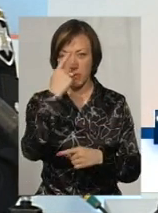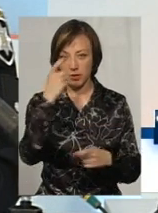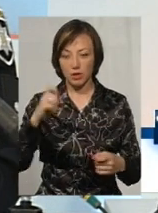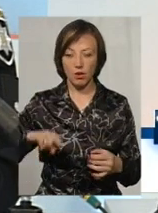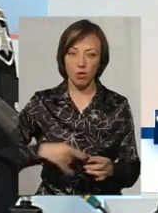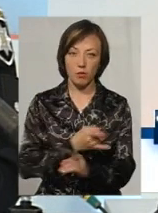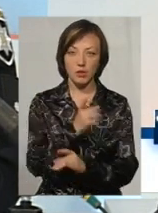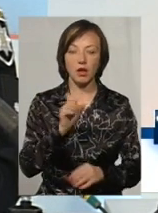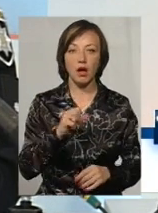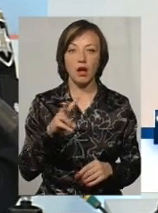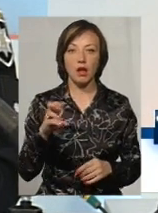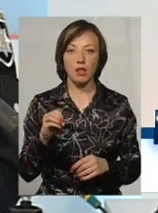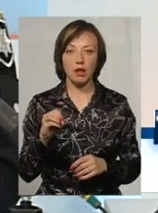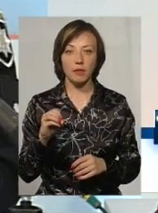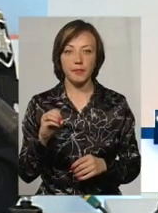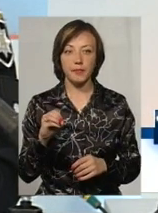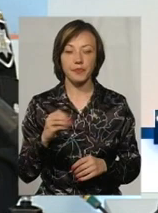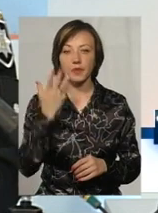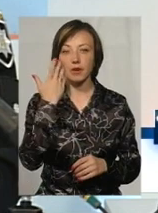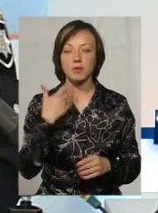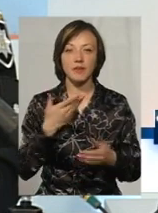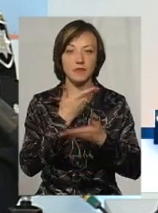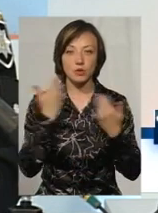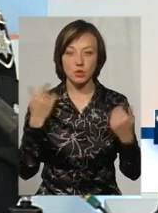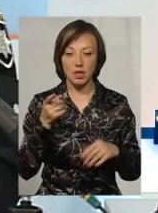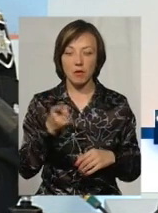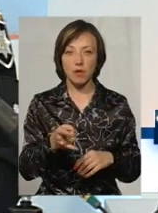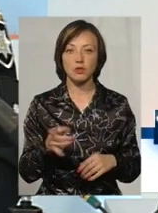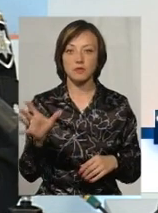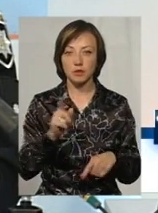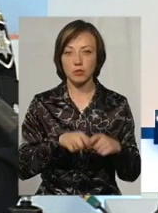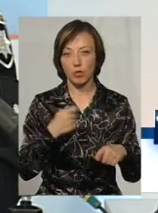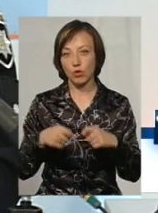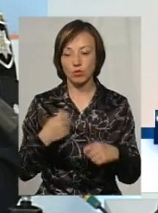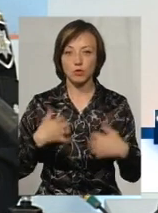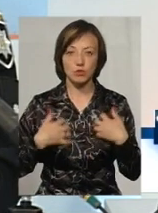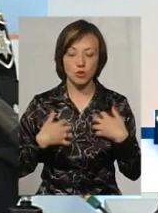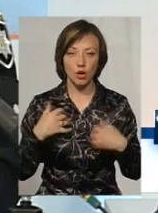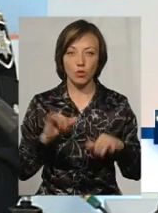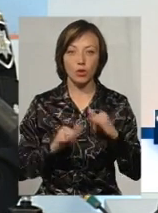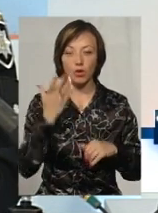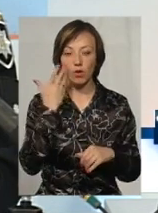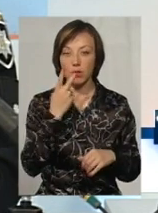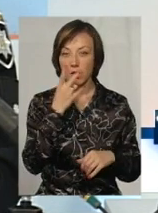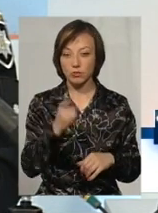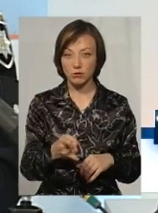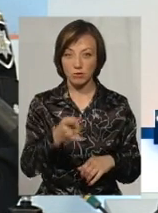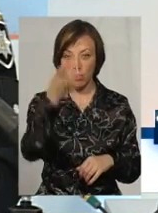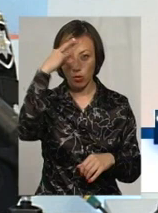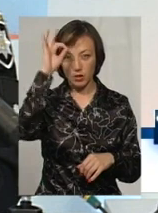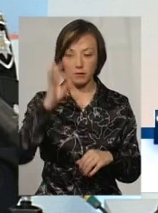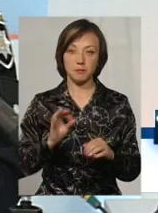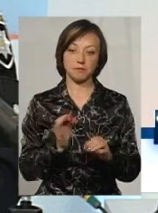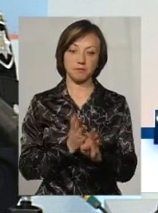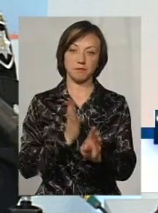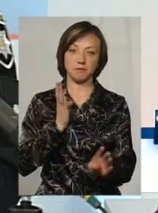здійснювати. Але при відсутності екіпажу, так, нас всі порушують, там поспішають кудись. Коли бачать екіпаж, рівненько